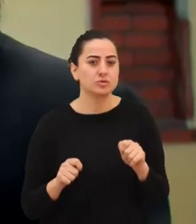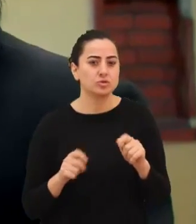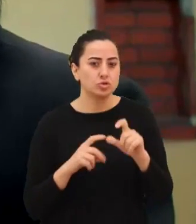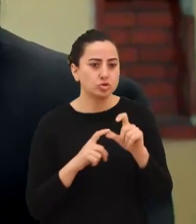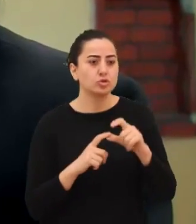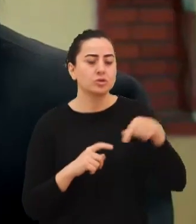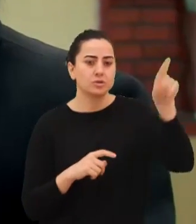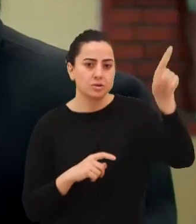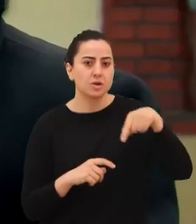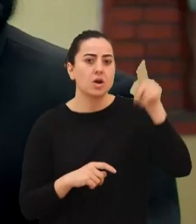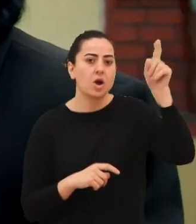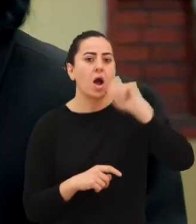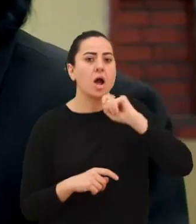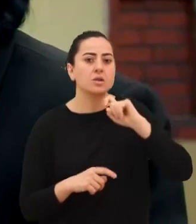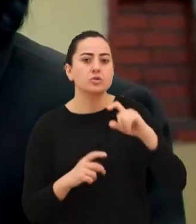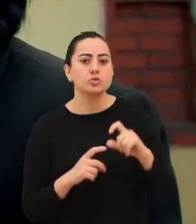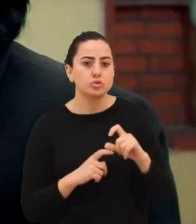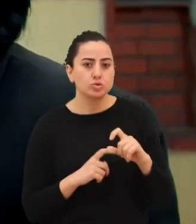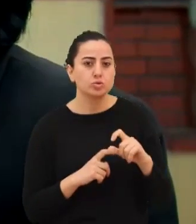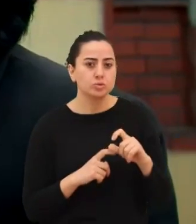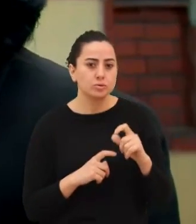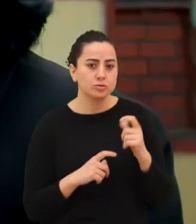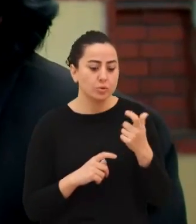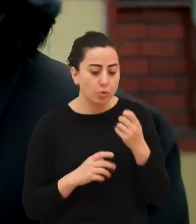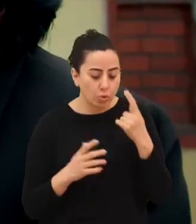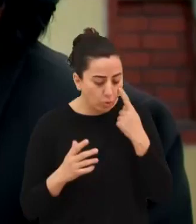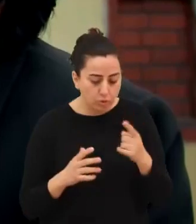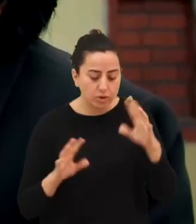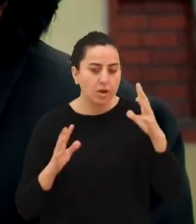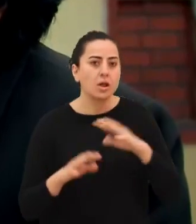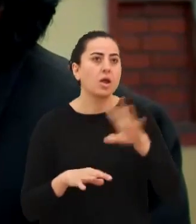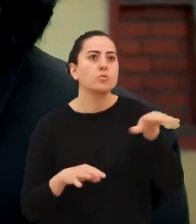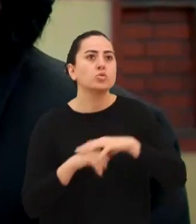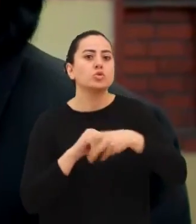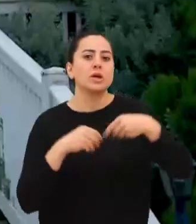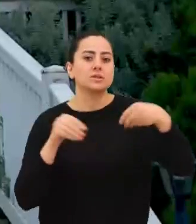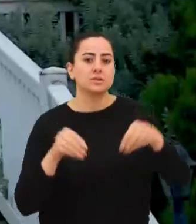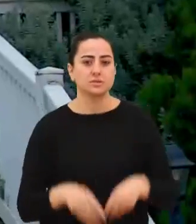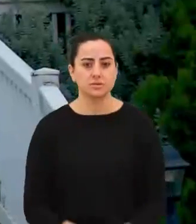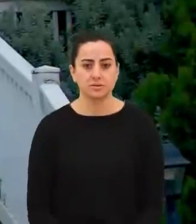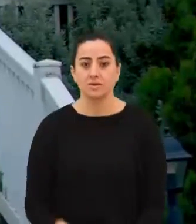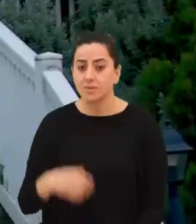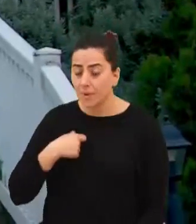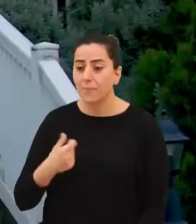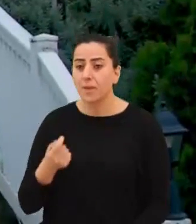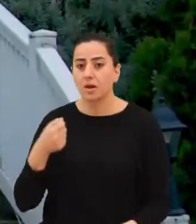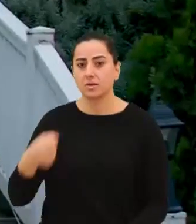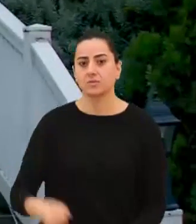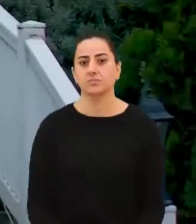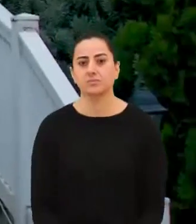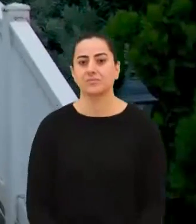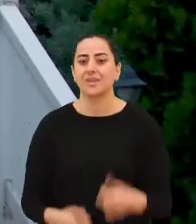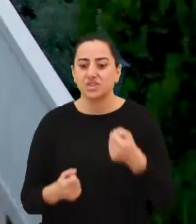Şükrü'yü göndermek de çok büyük bir hata yaptınız. Şükrü o kadar para için değil bizi, dünyayı satar ya. Yetti.